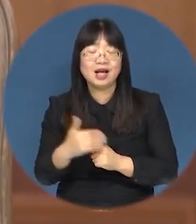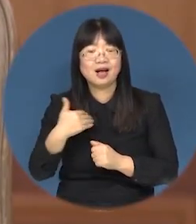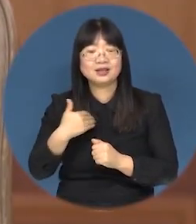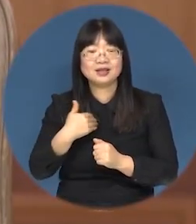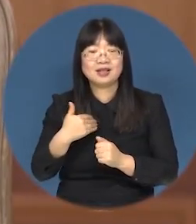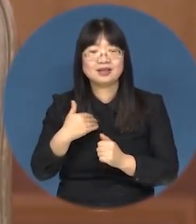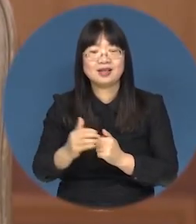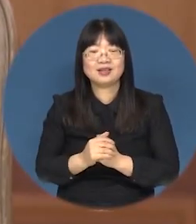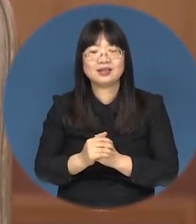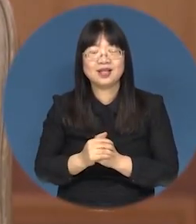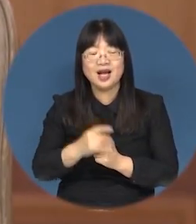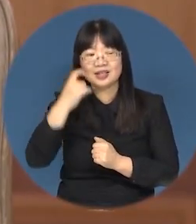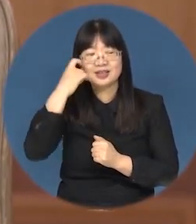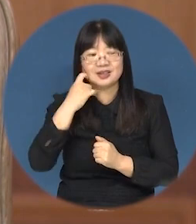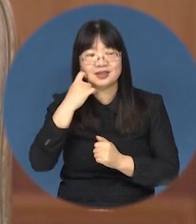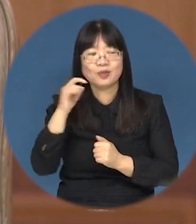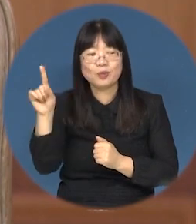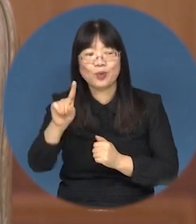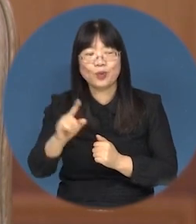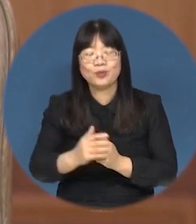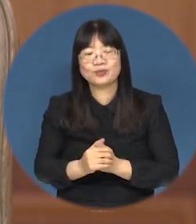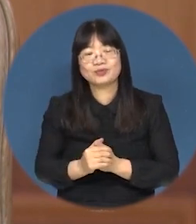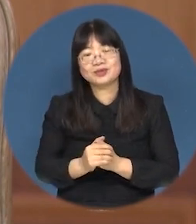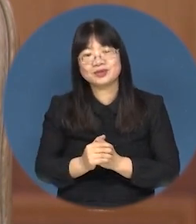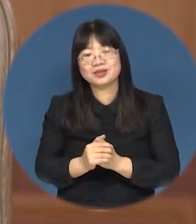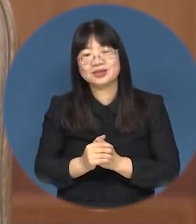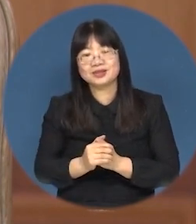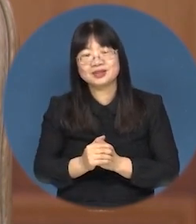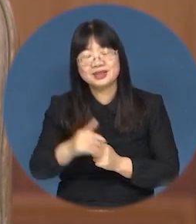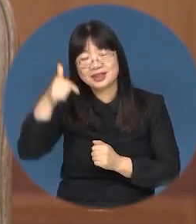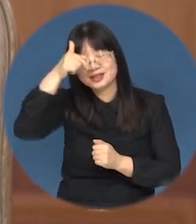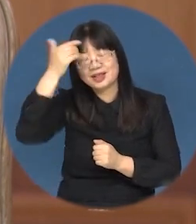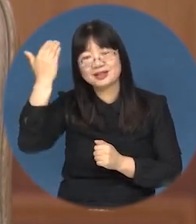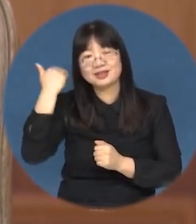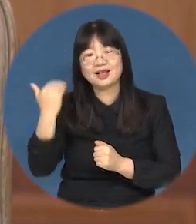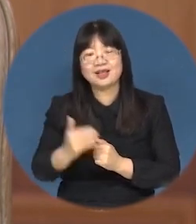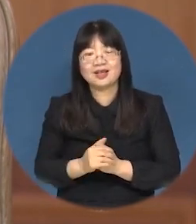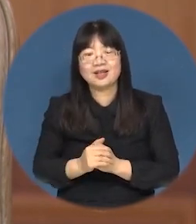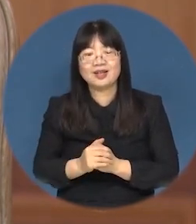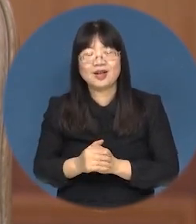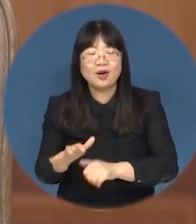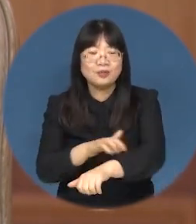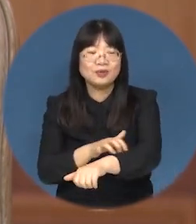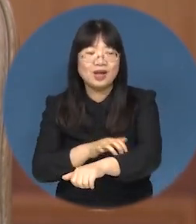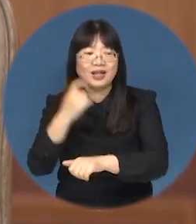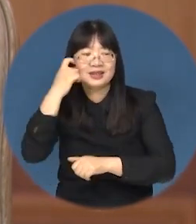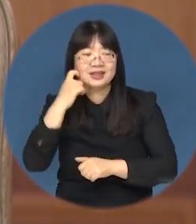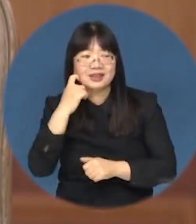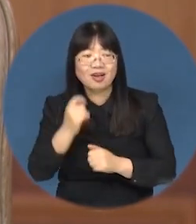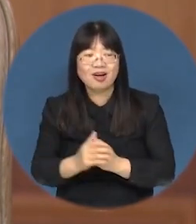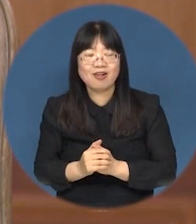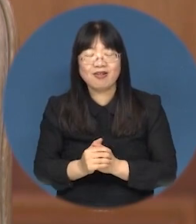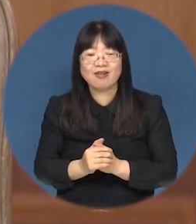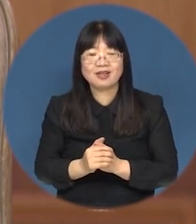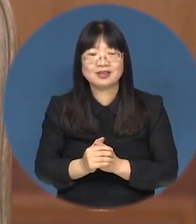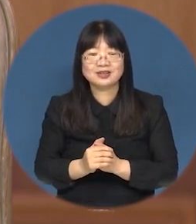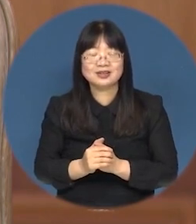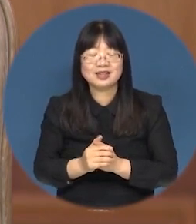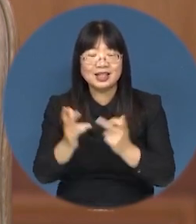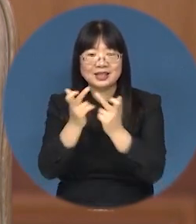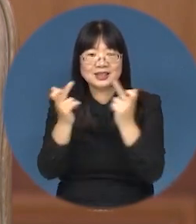제가 현장에서 느끼는 부분이에요. 예. 뭐 예전에는 약간 불편함을 느끼고서라도 이렇게 뭐